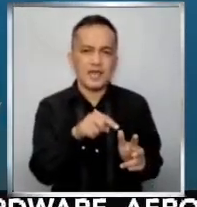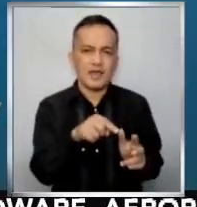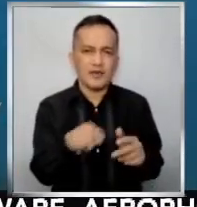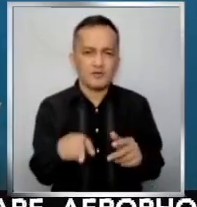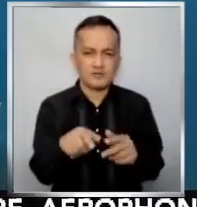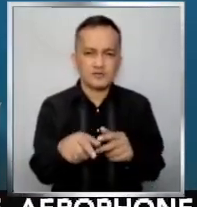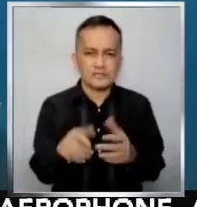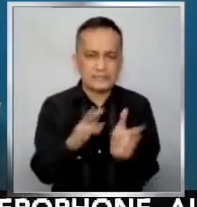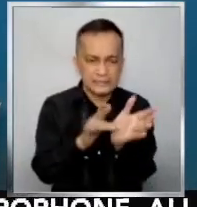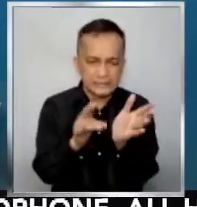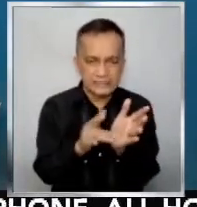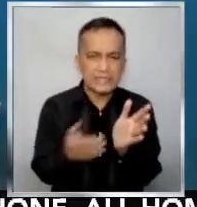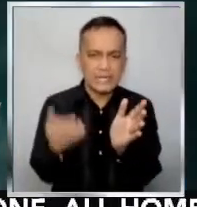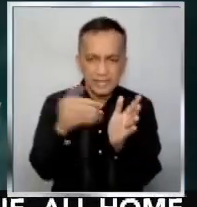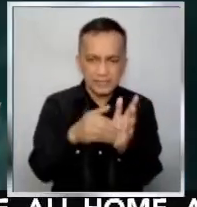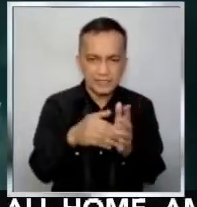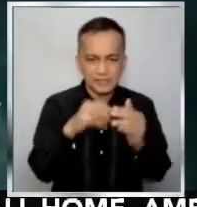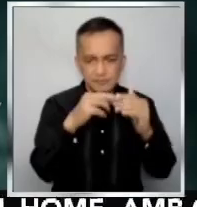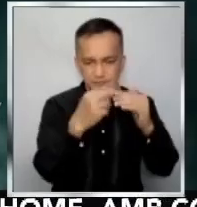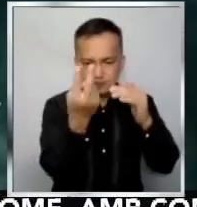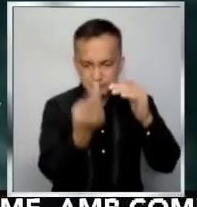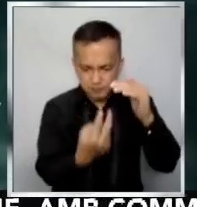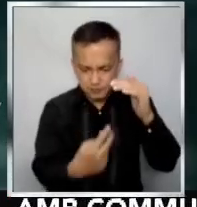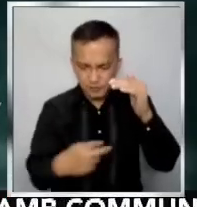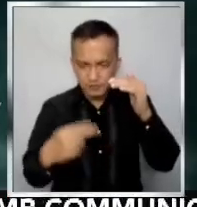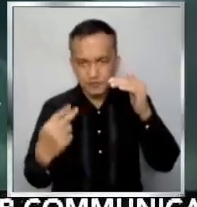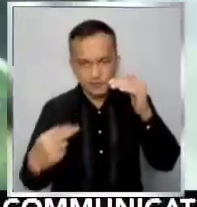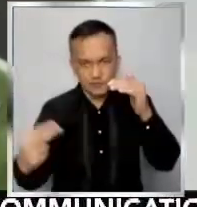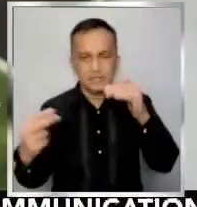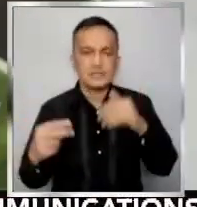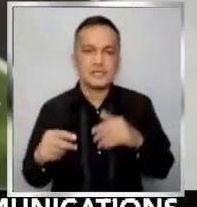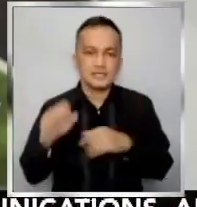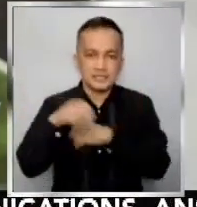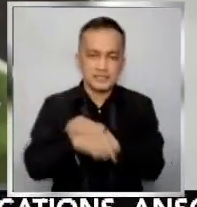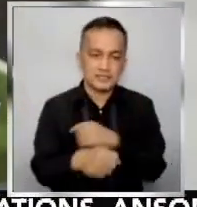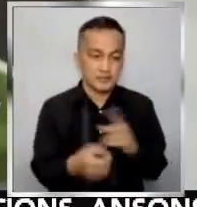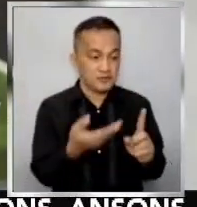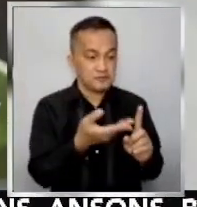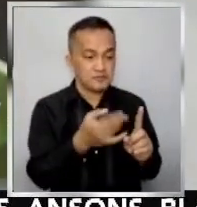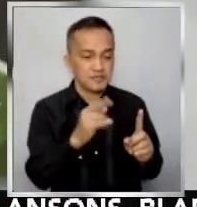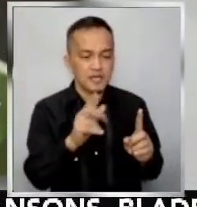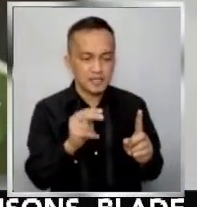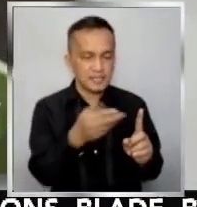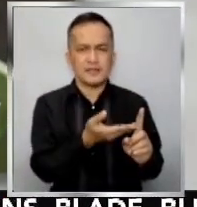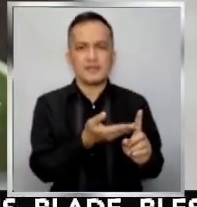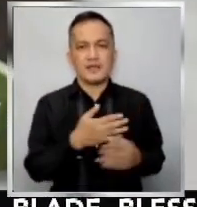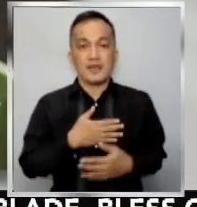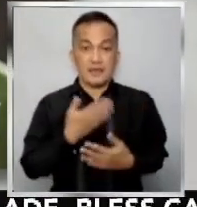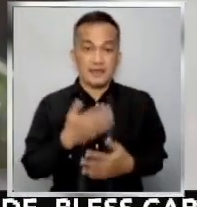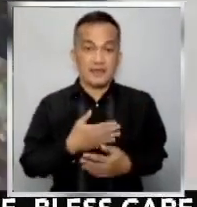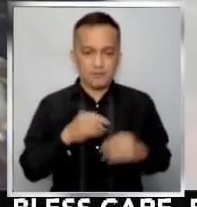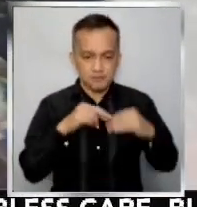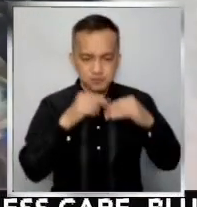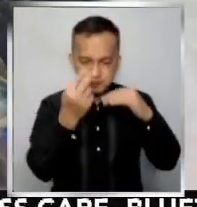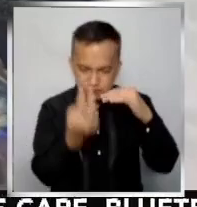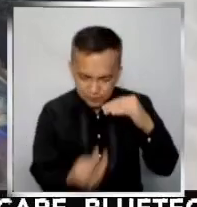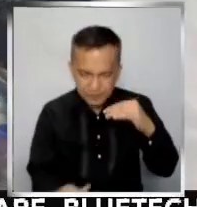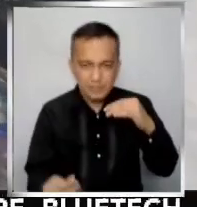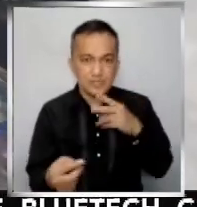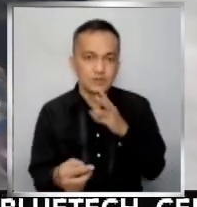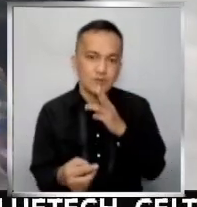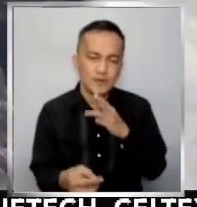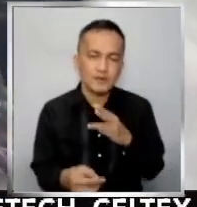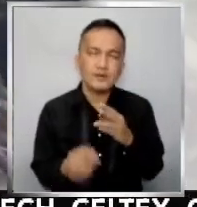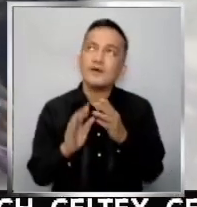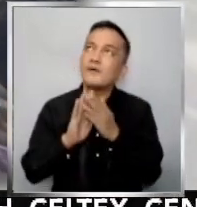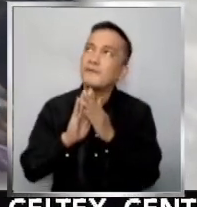pagkakataong muling sisirin ang dagat. Ayon kay Karen, sobrang saya raw kasi sa ilalim ng tubig. Peaceful